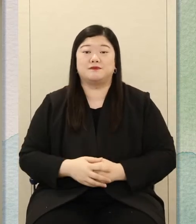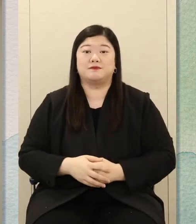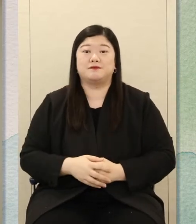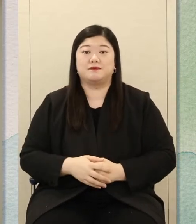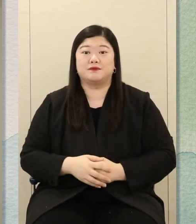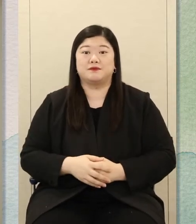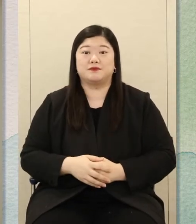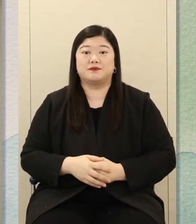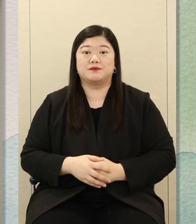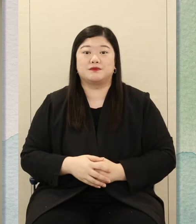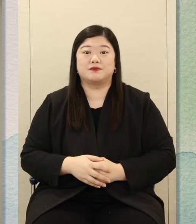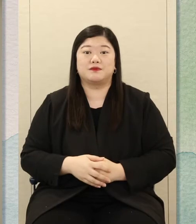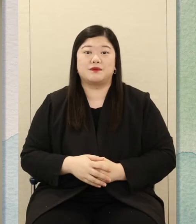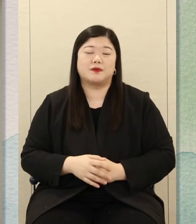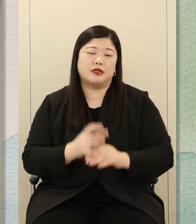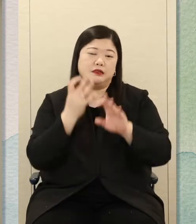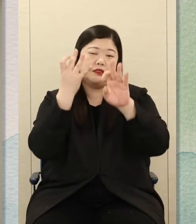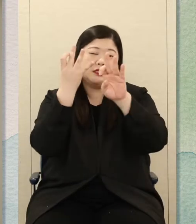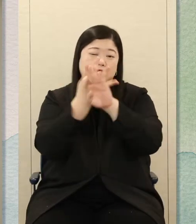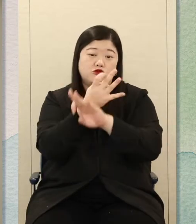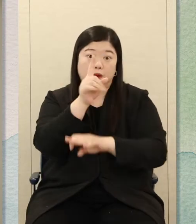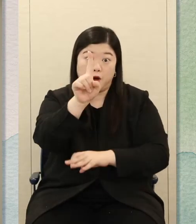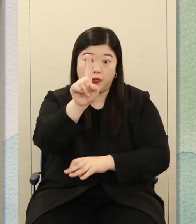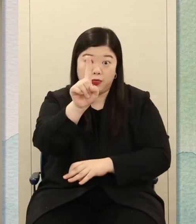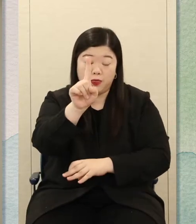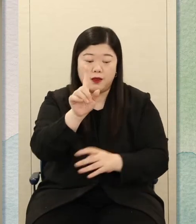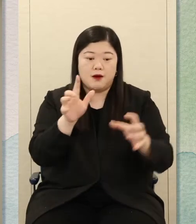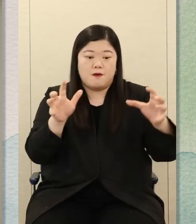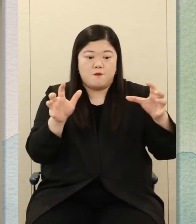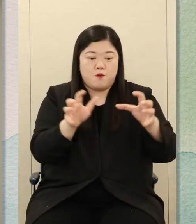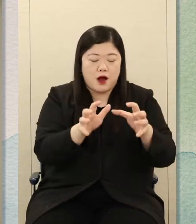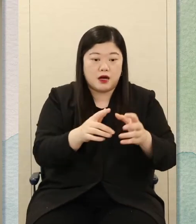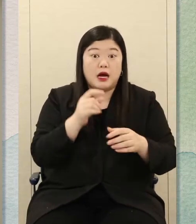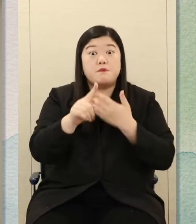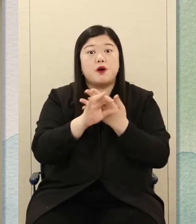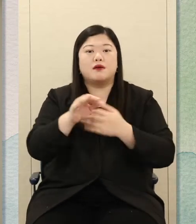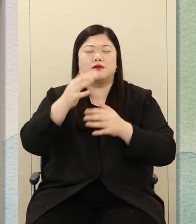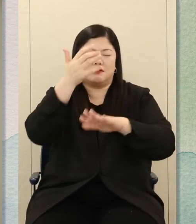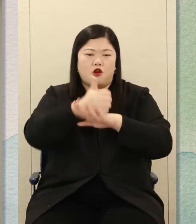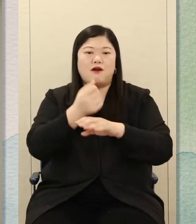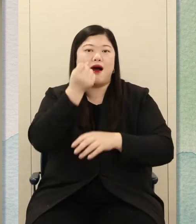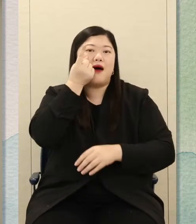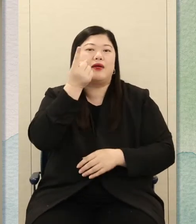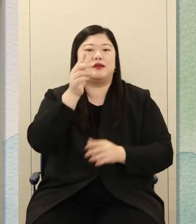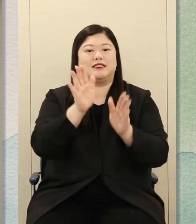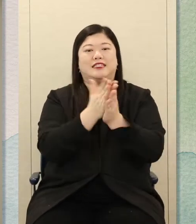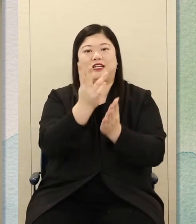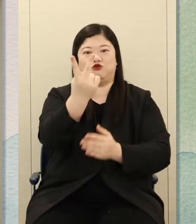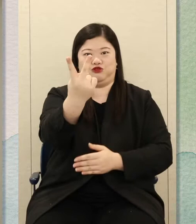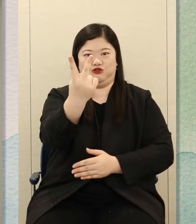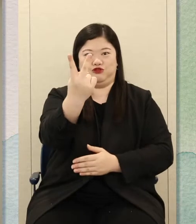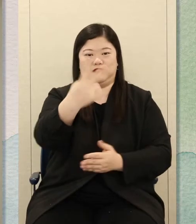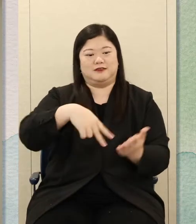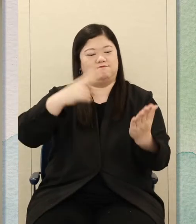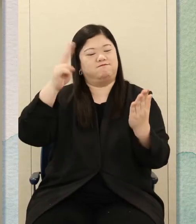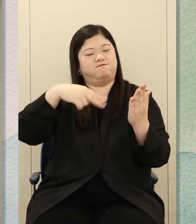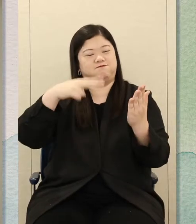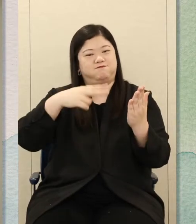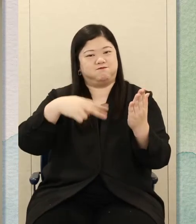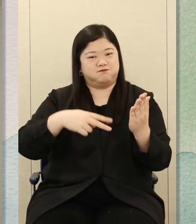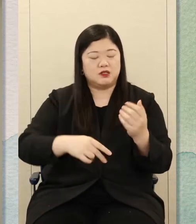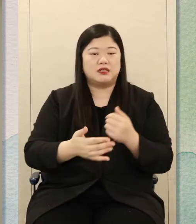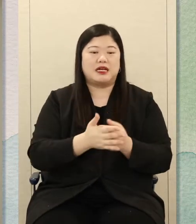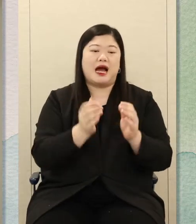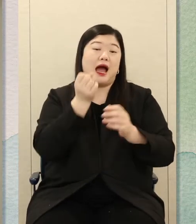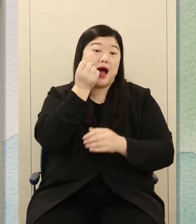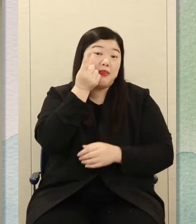흔하다. 2주에 한 번 모여가지고 하는데 책을 2번에 나눠서 읽는 방식이 있고요. 아니면 2주마다 새